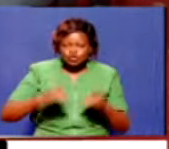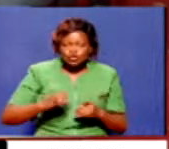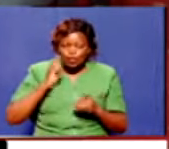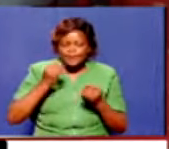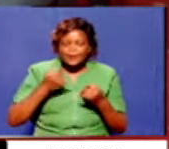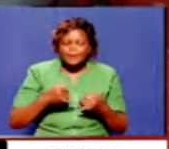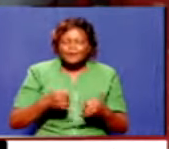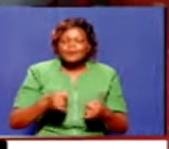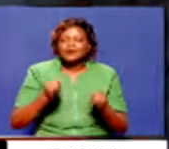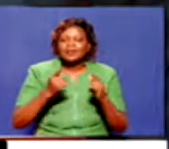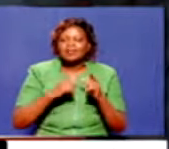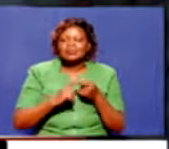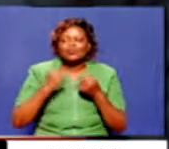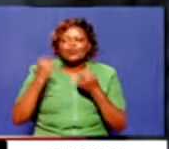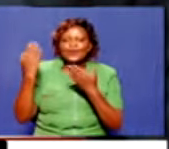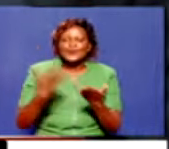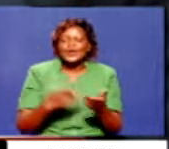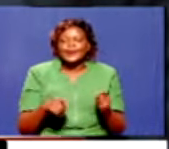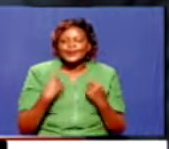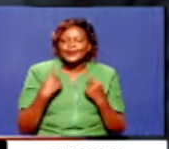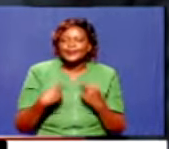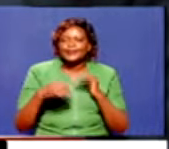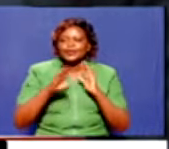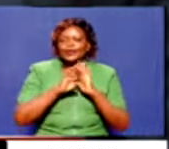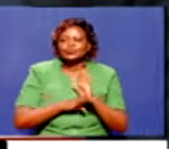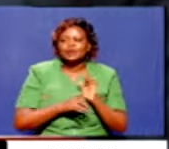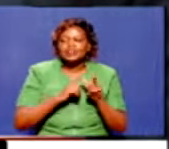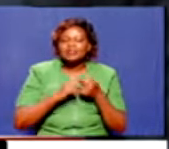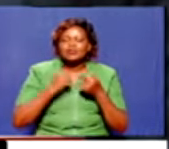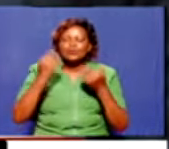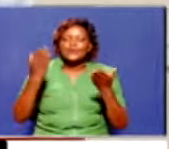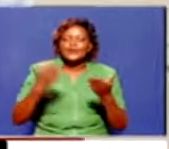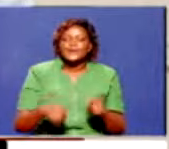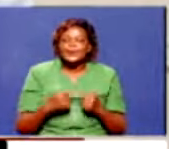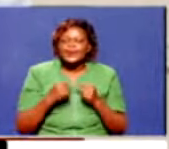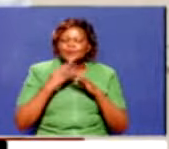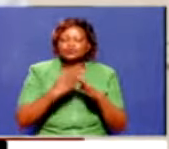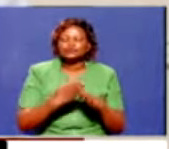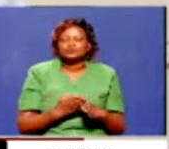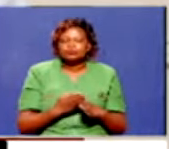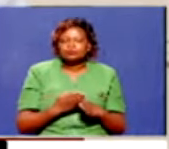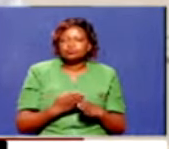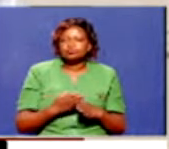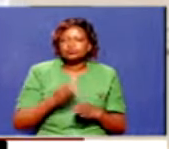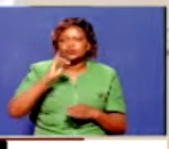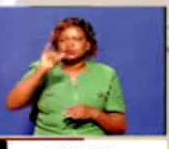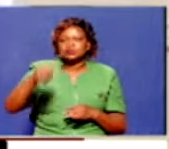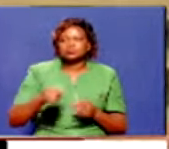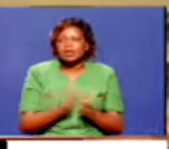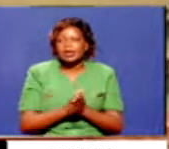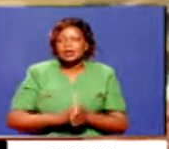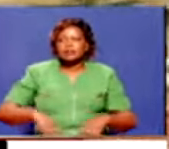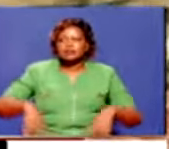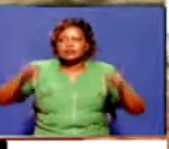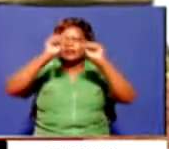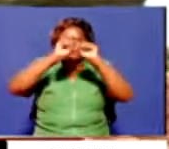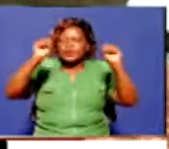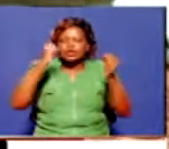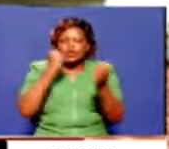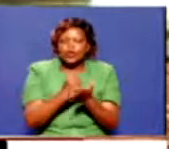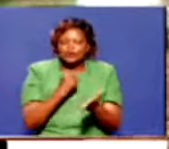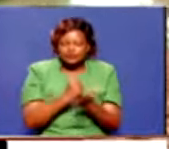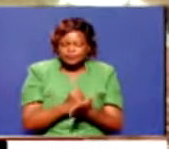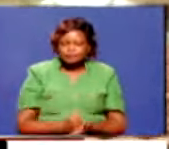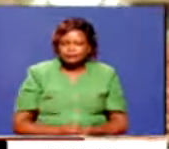utatekelezwa, utasababisha mzozo wa kikatiba na kuzua mzozo baina ya afisi ya jaji mkuu na afisi ya rais.